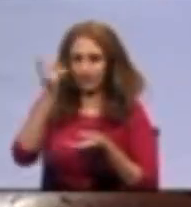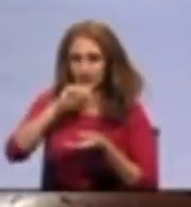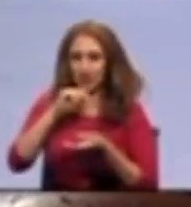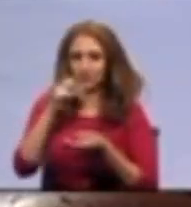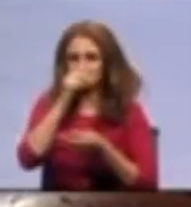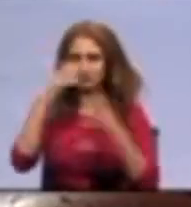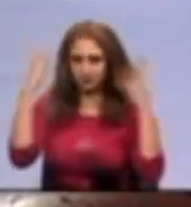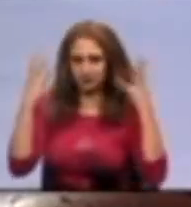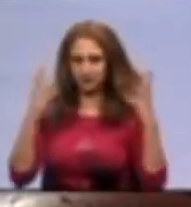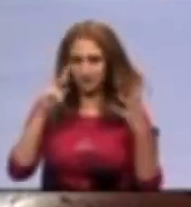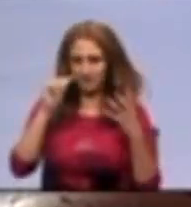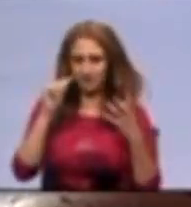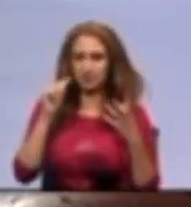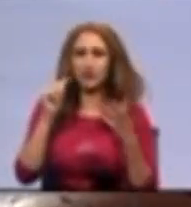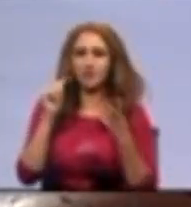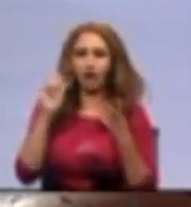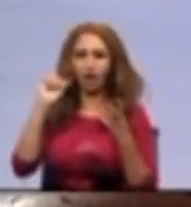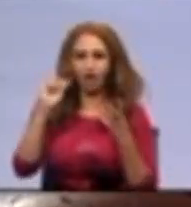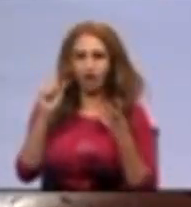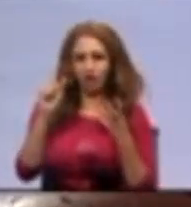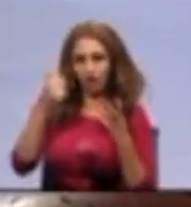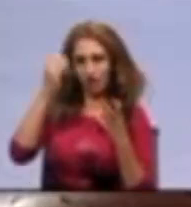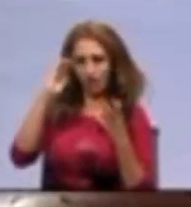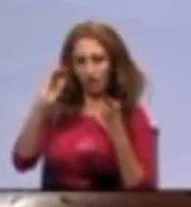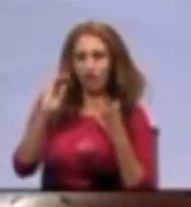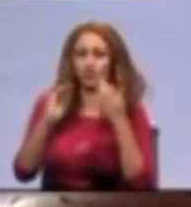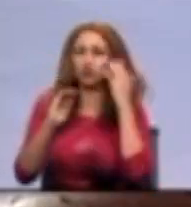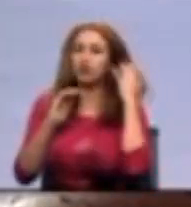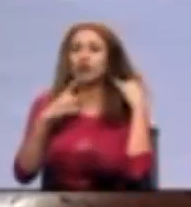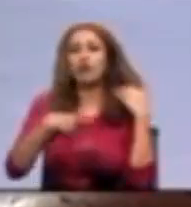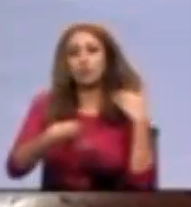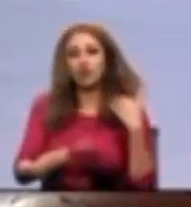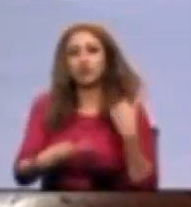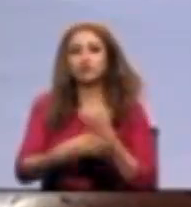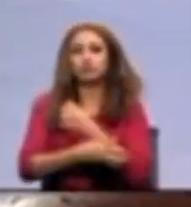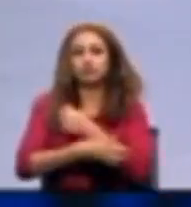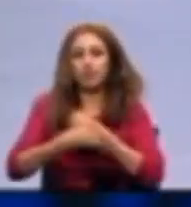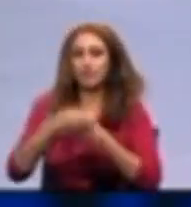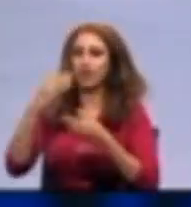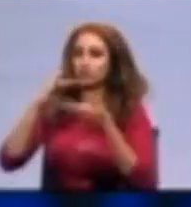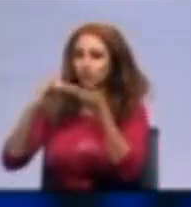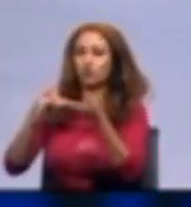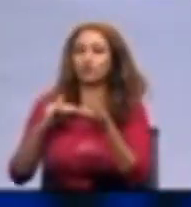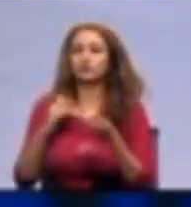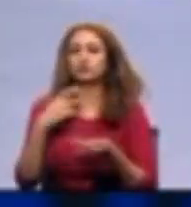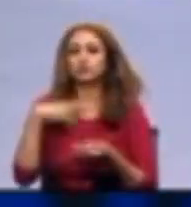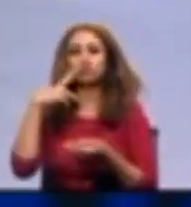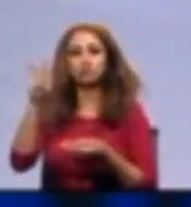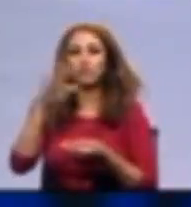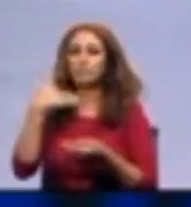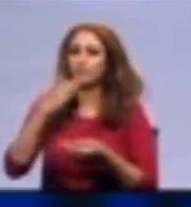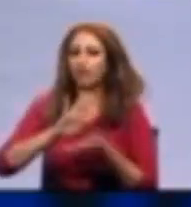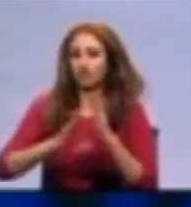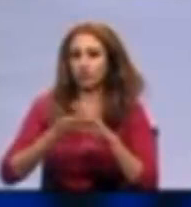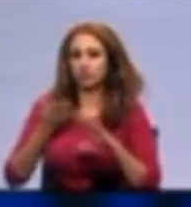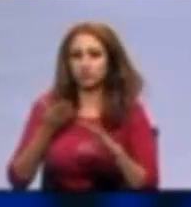أكيد هي دايما معي ودايما بقلبي وبتعني لي كتير، وإذا حدا بيغلط لا